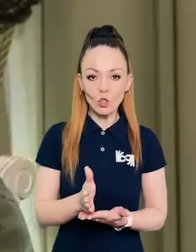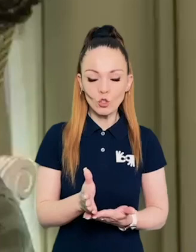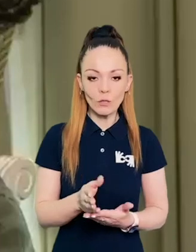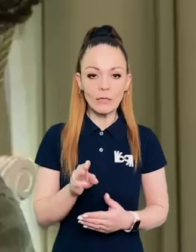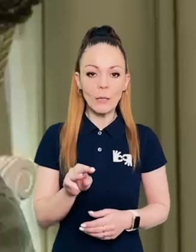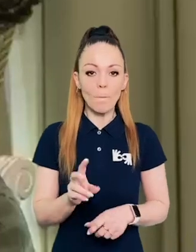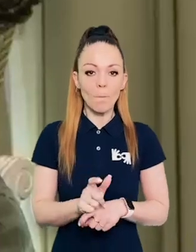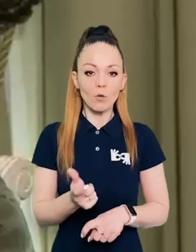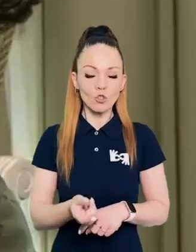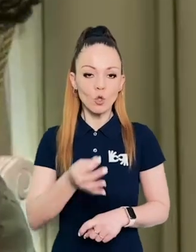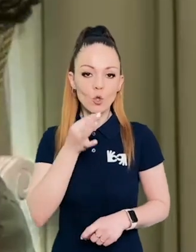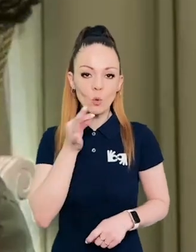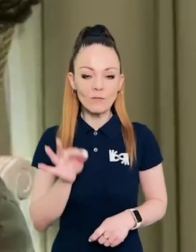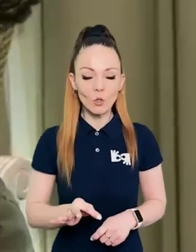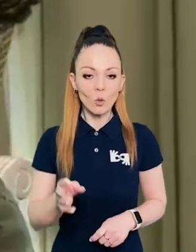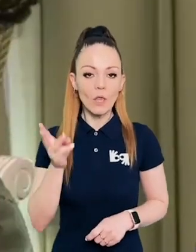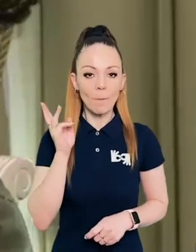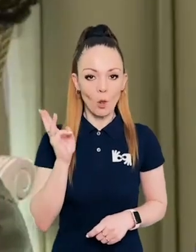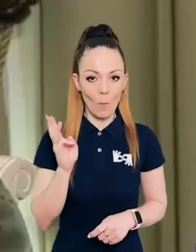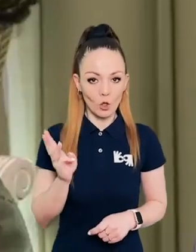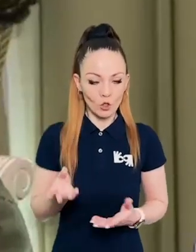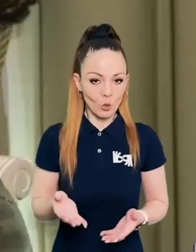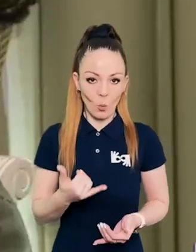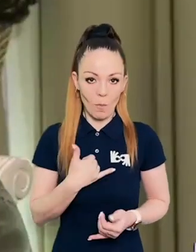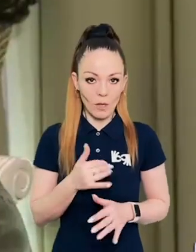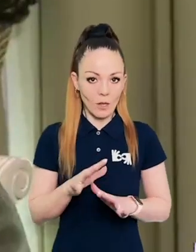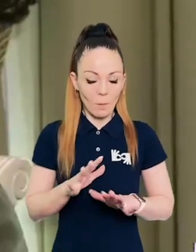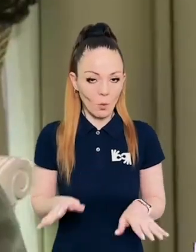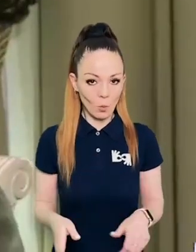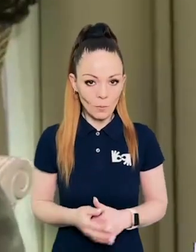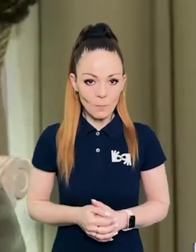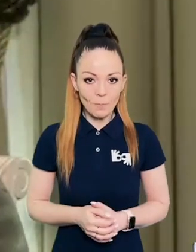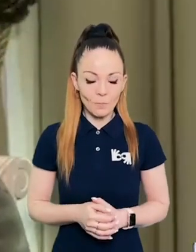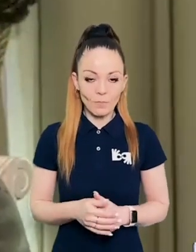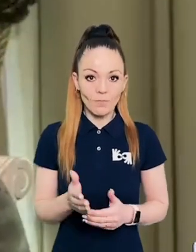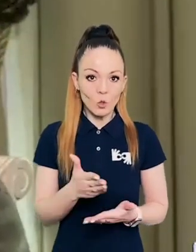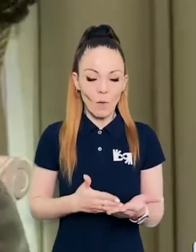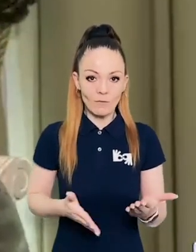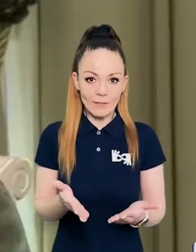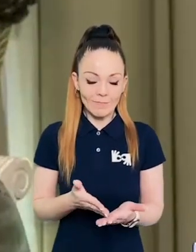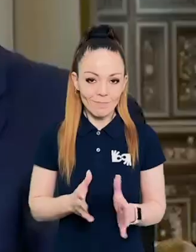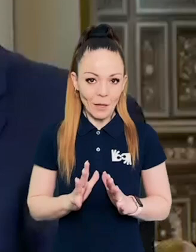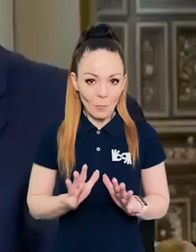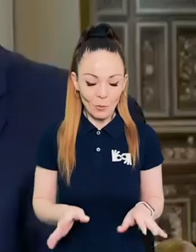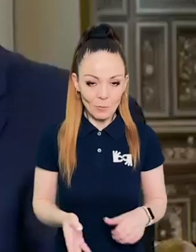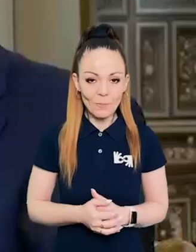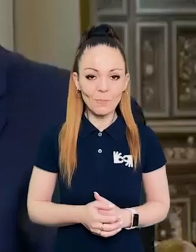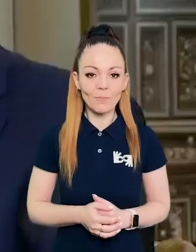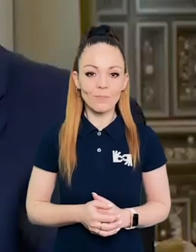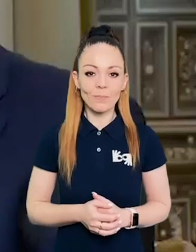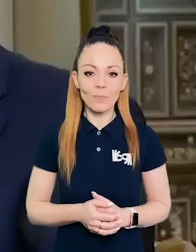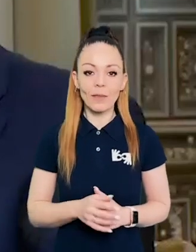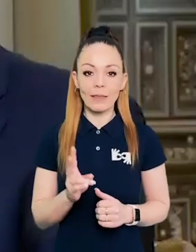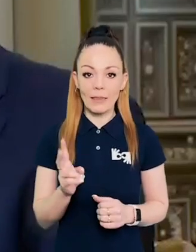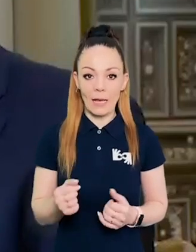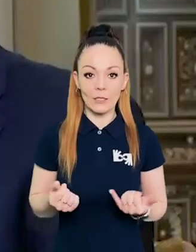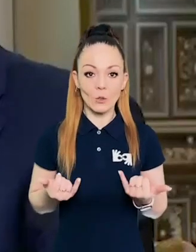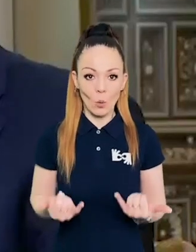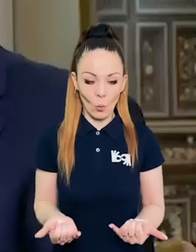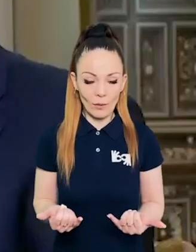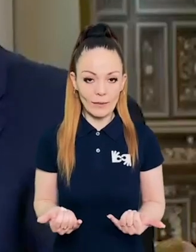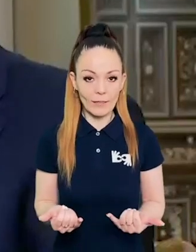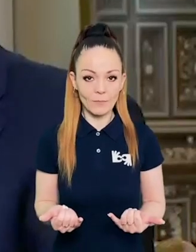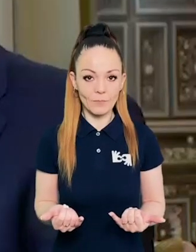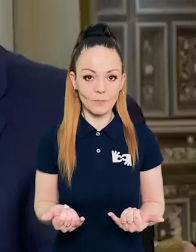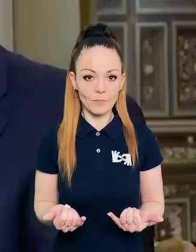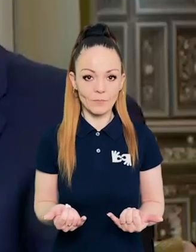політичного, тим більше досвіду дипломатичного у мене не було, від слова зовсім. Да? І на